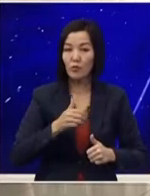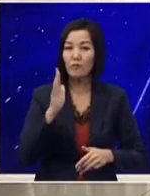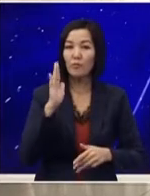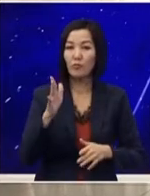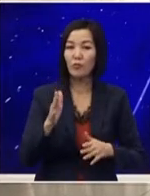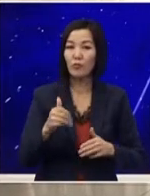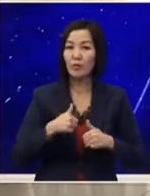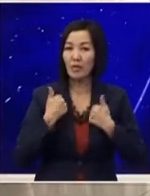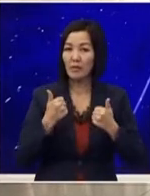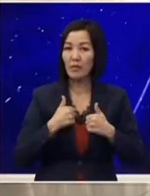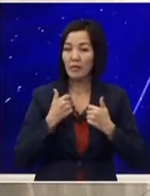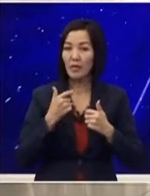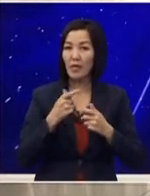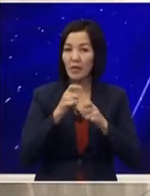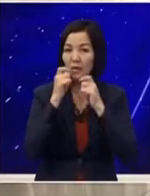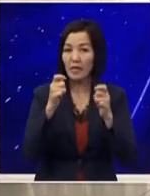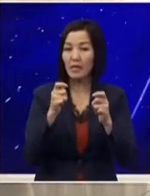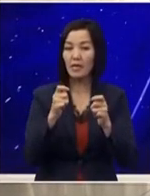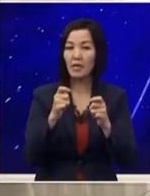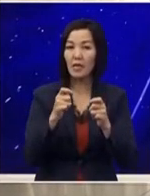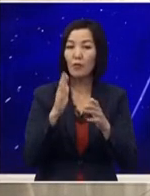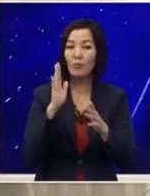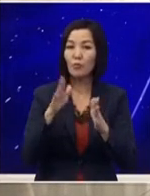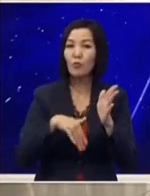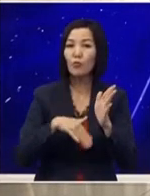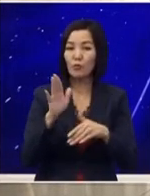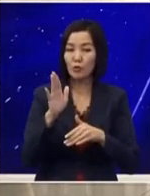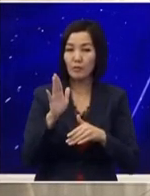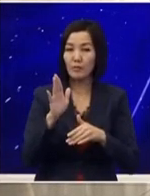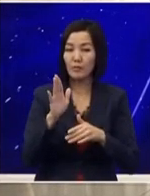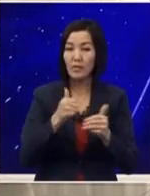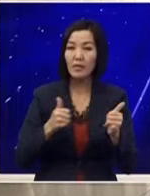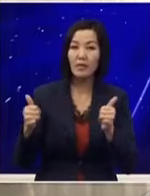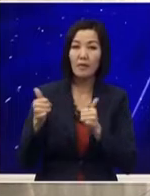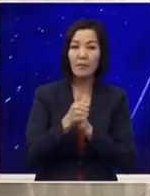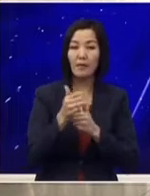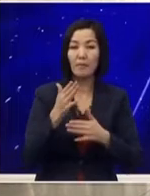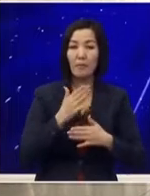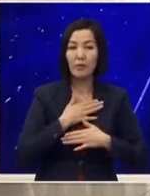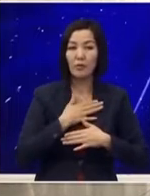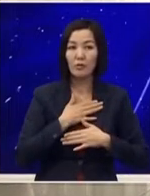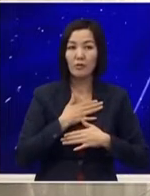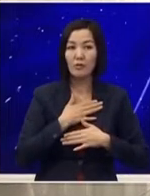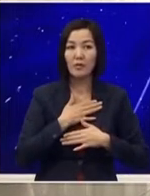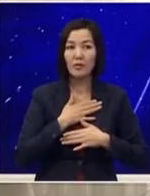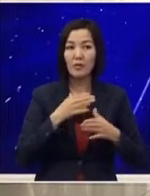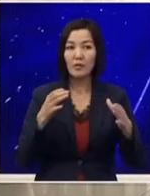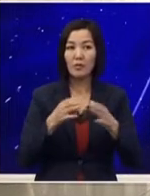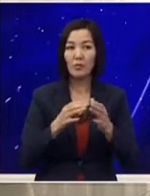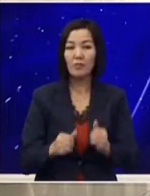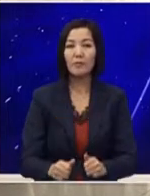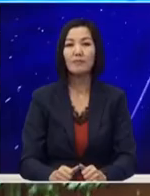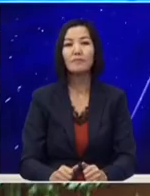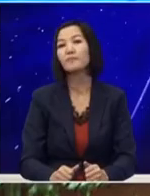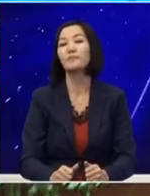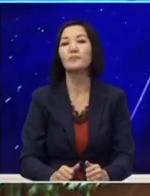эту награду и буду стараться быть лучшим среди между моими учениками, коллегами и школами.